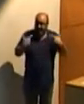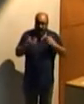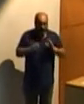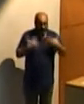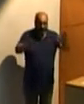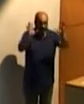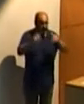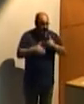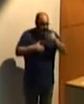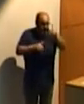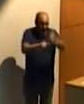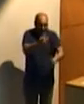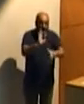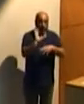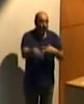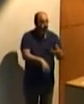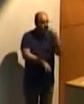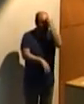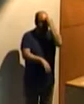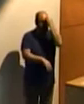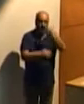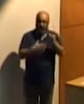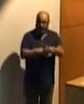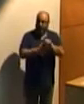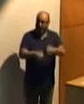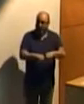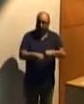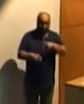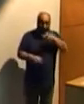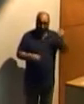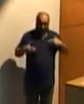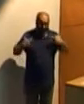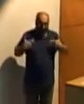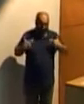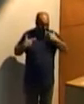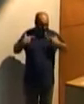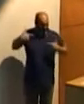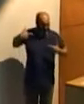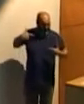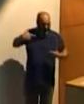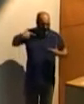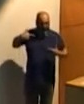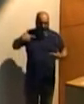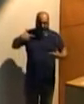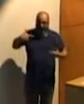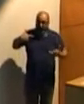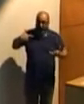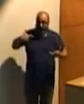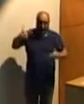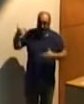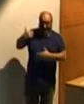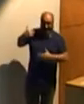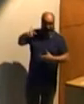cette conscience de la mort fait que finalement l'humain vit dans une sorte de tension perpétuelle entre passé